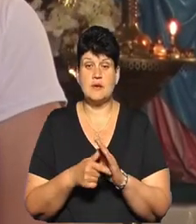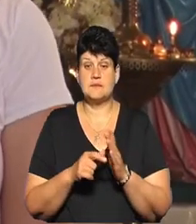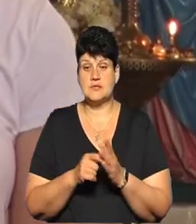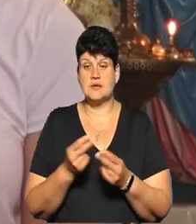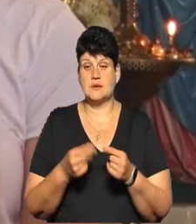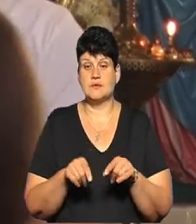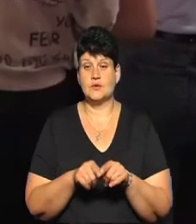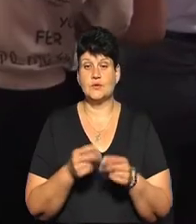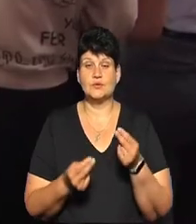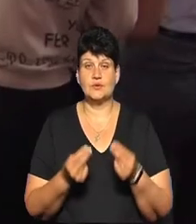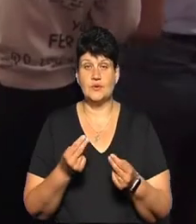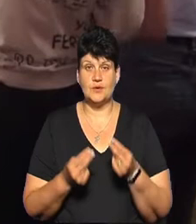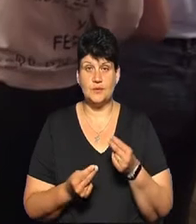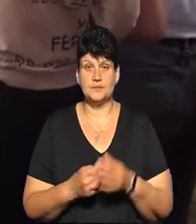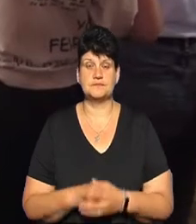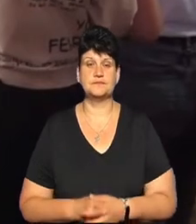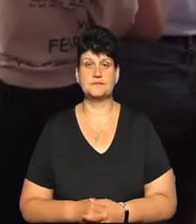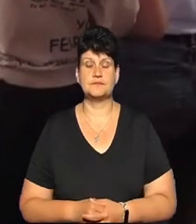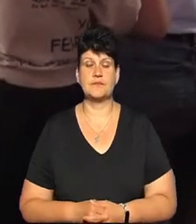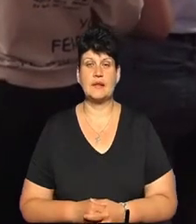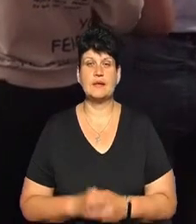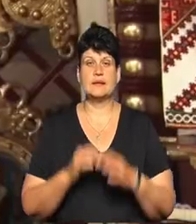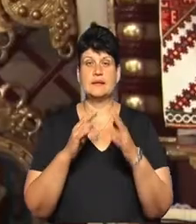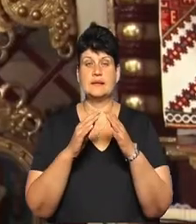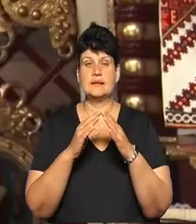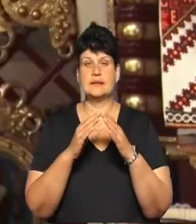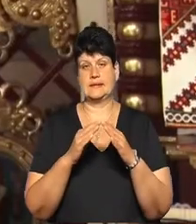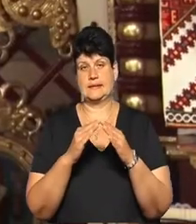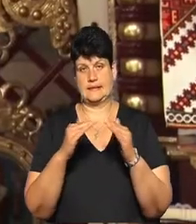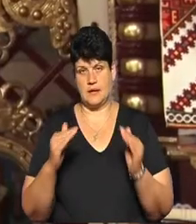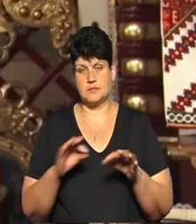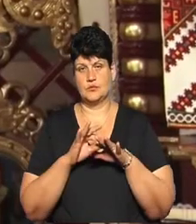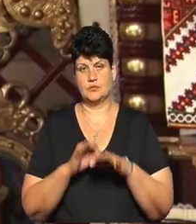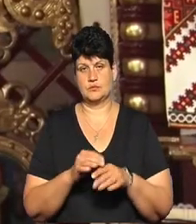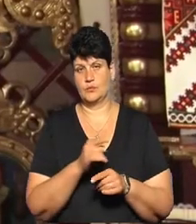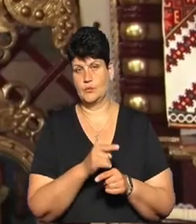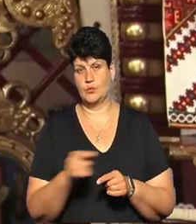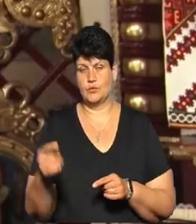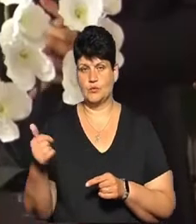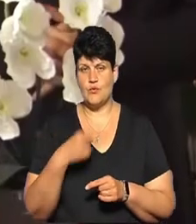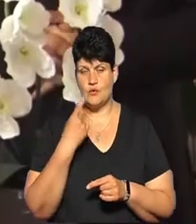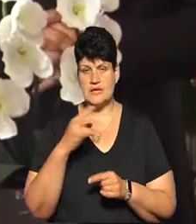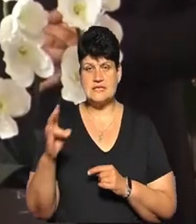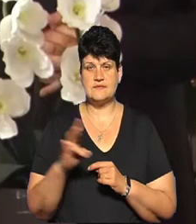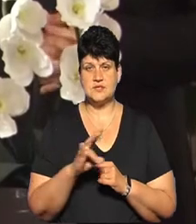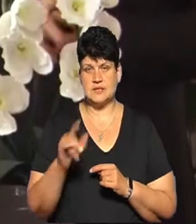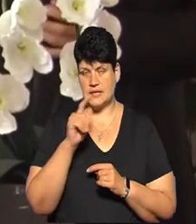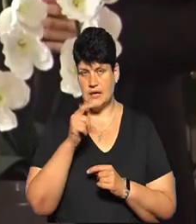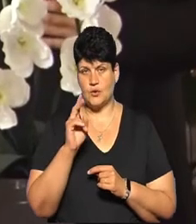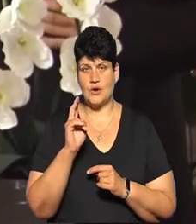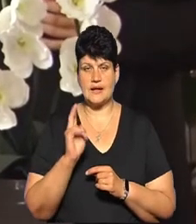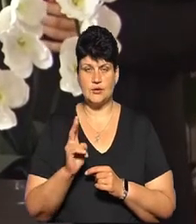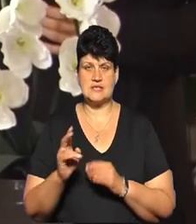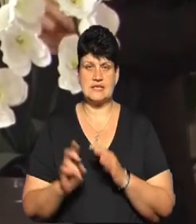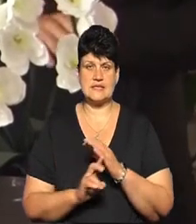ми не розплутали. Табір триває протягом тижня, розповідає священик Української греко-католицької церкви Андрій Козяр. За його словами,